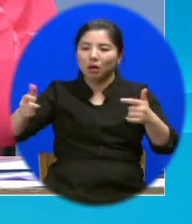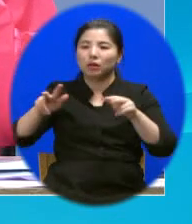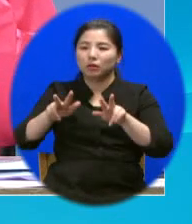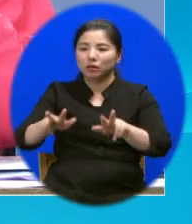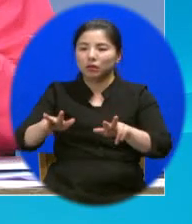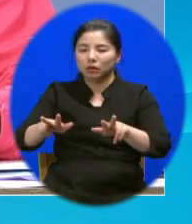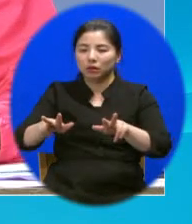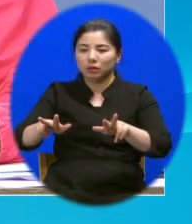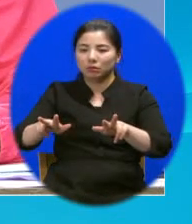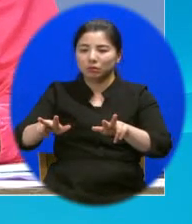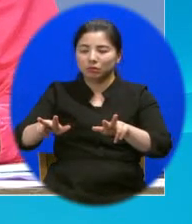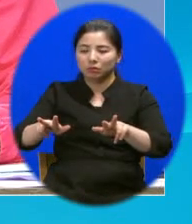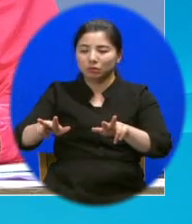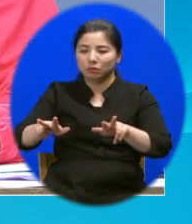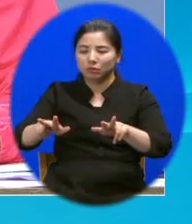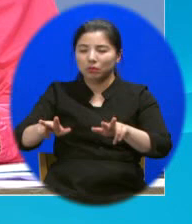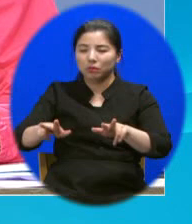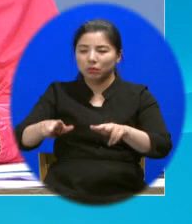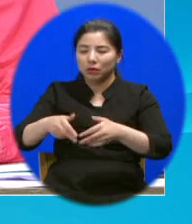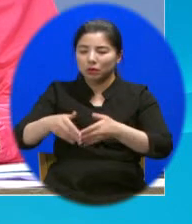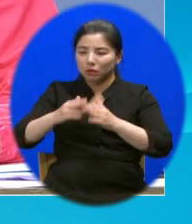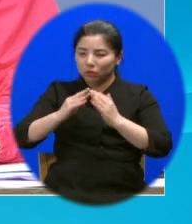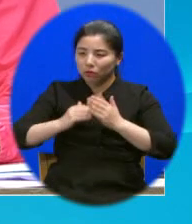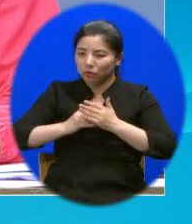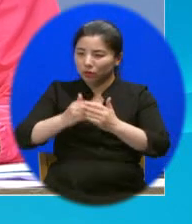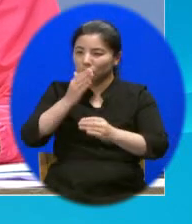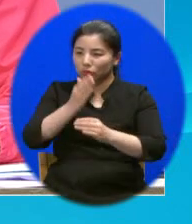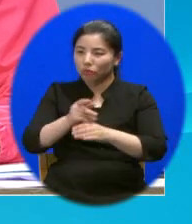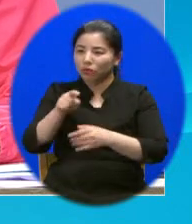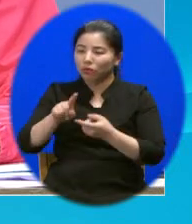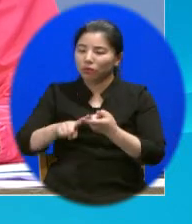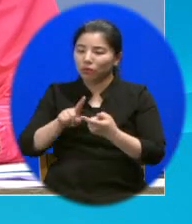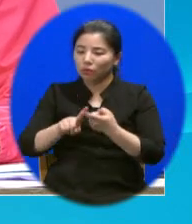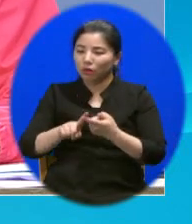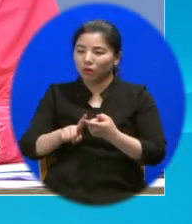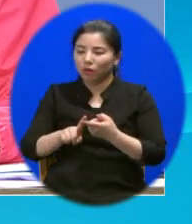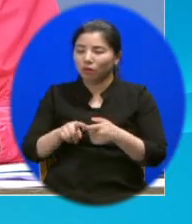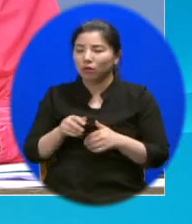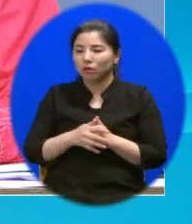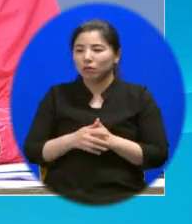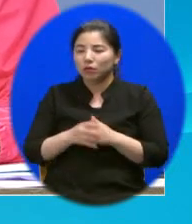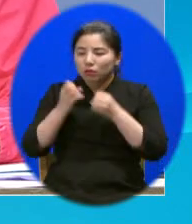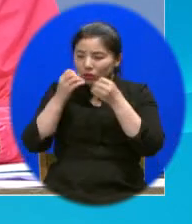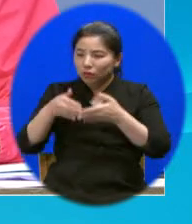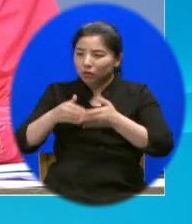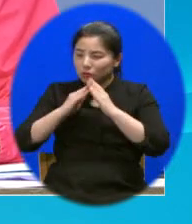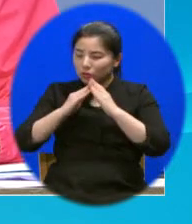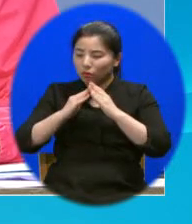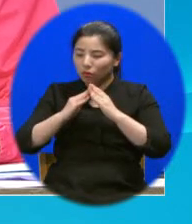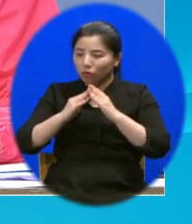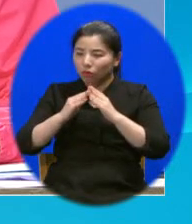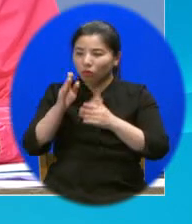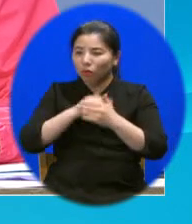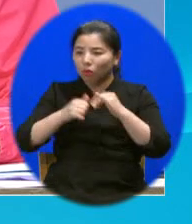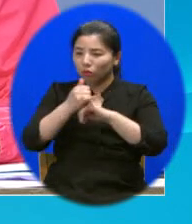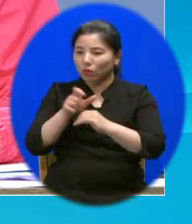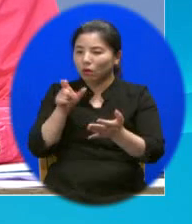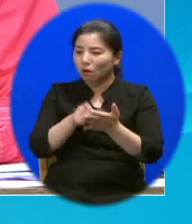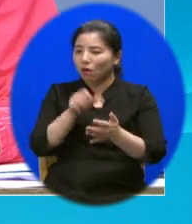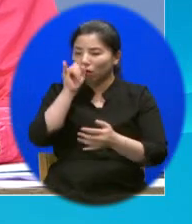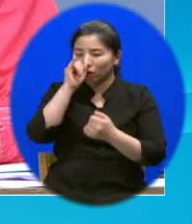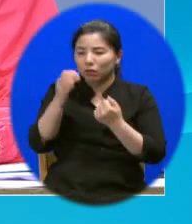이제 맘 실물 정설 제를 하고 있는데요 이 부분에도 전혀 또 신설에 뭐 오더 공약을 거의